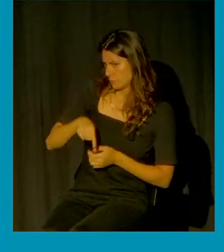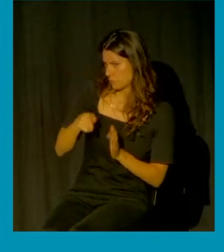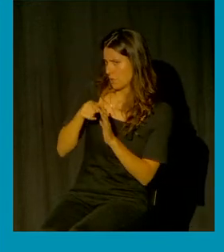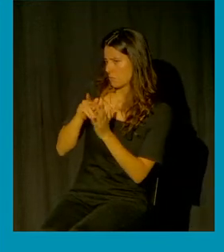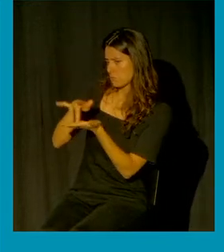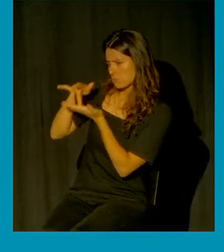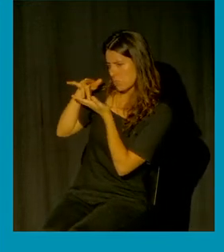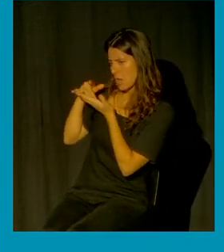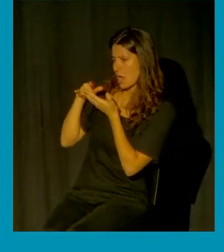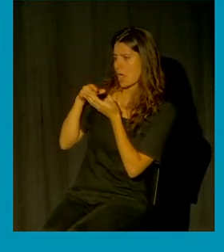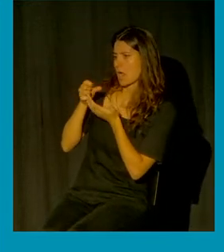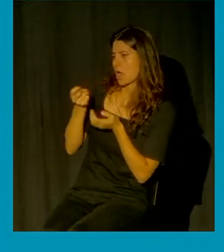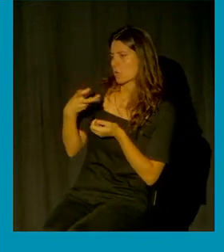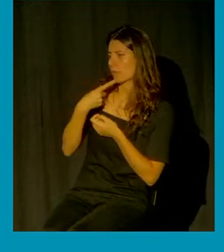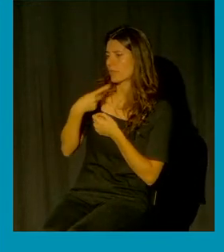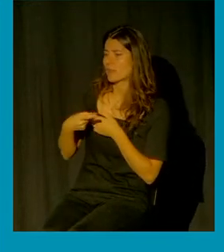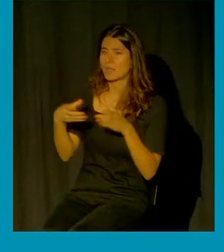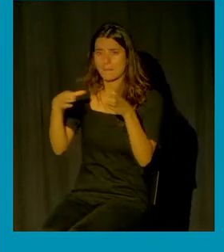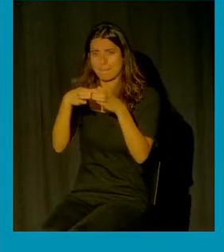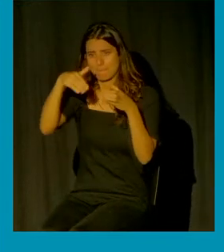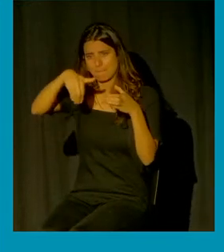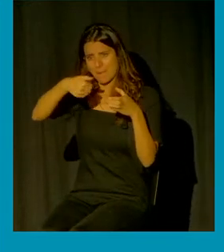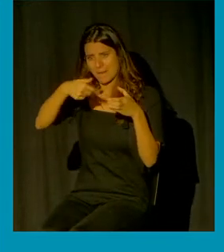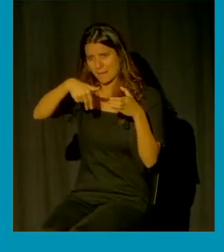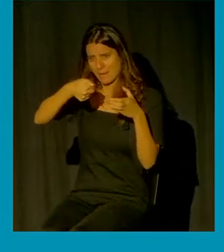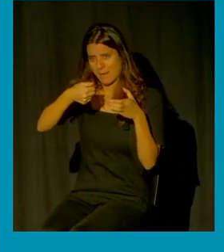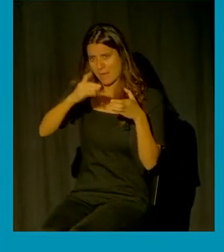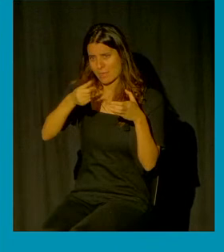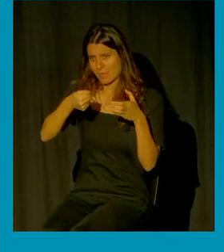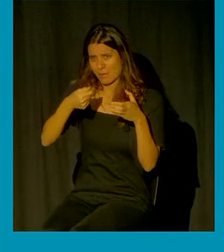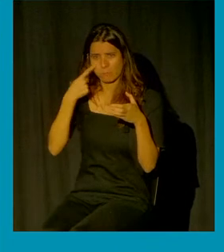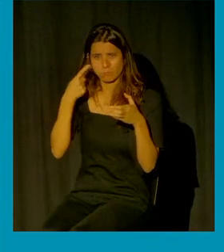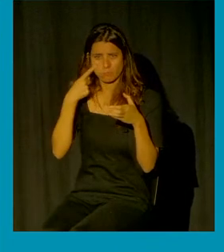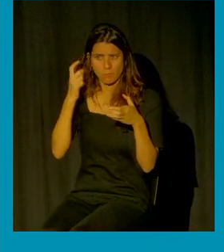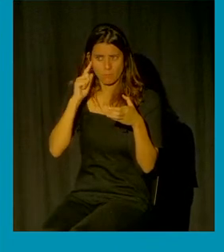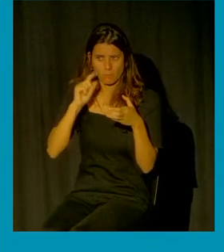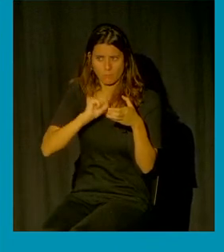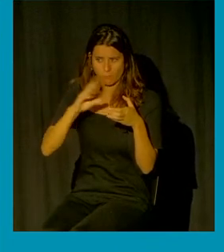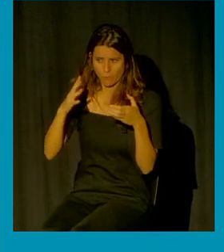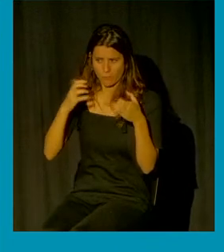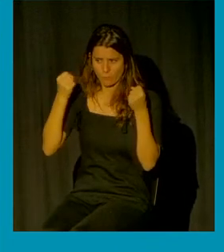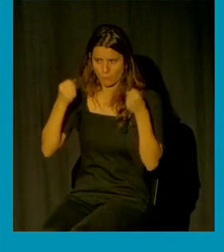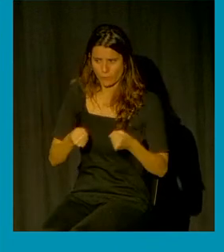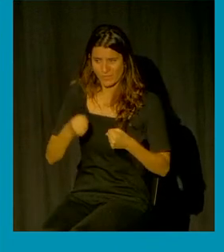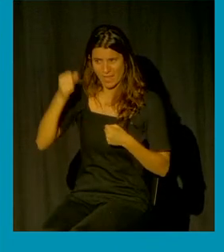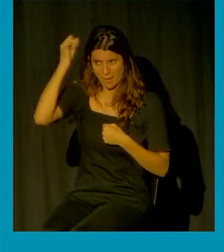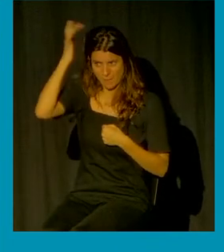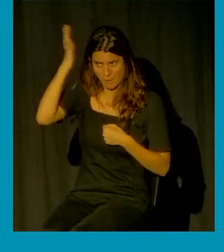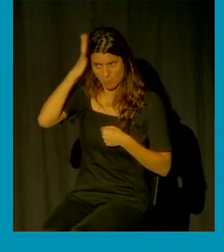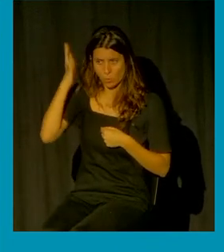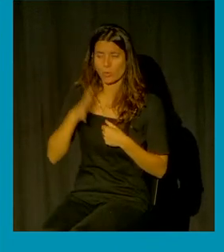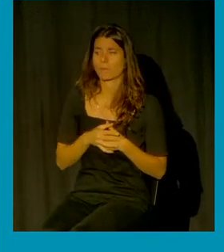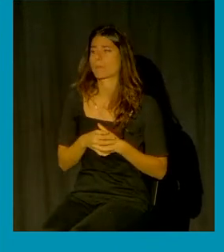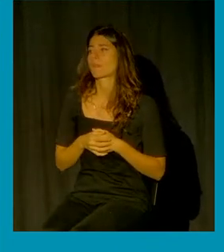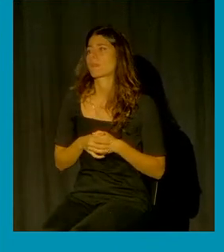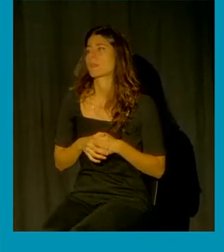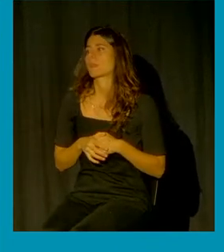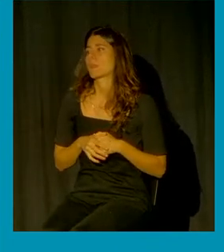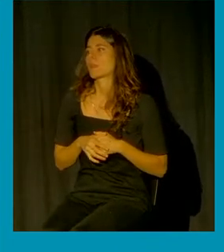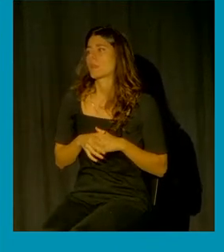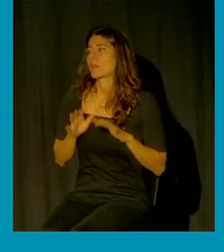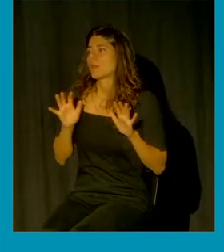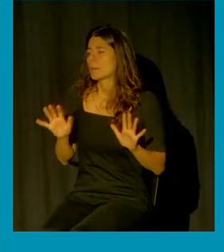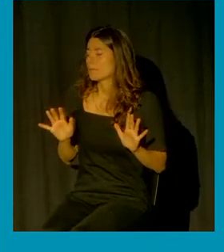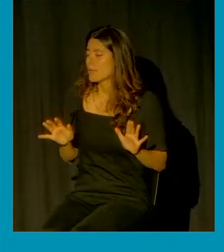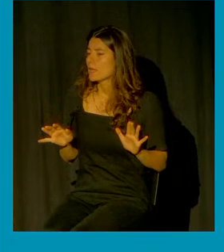múltiple a Pamplona però no tant perquè alguns dels membres de la manada van tenir un posterior procés el de Pozo Blanco